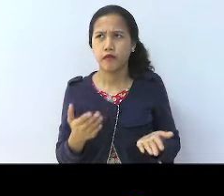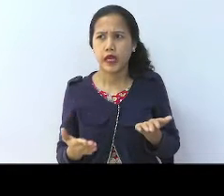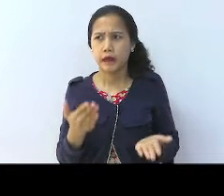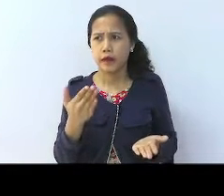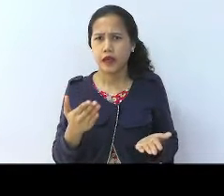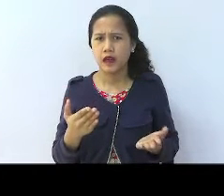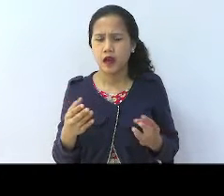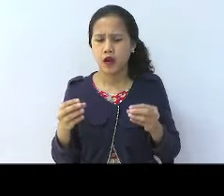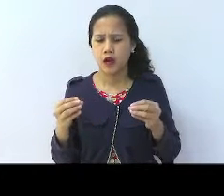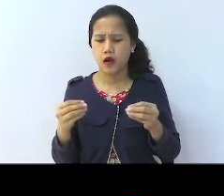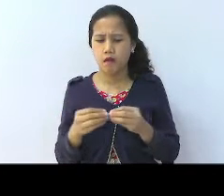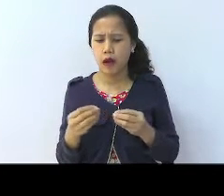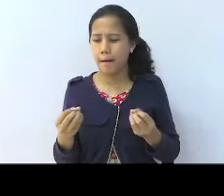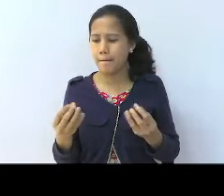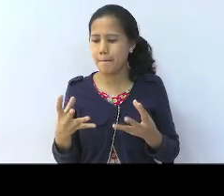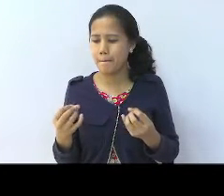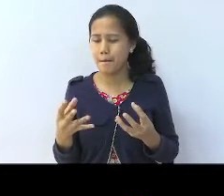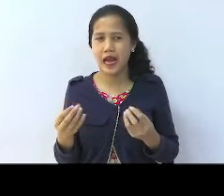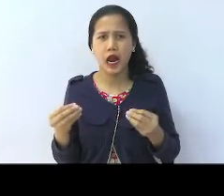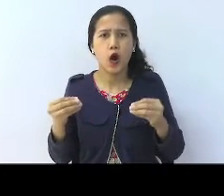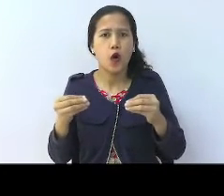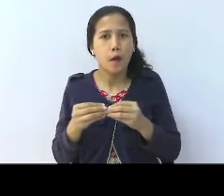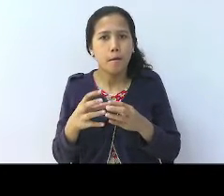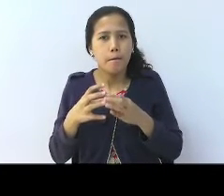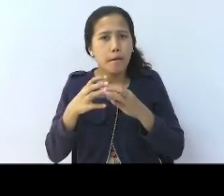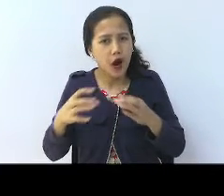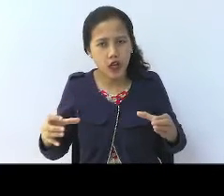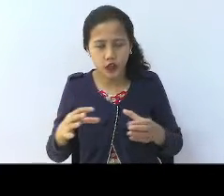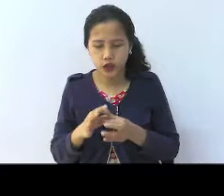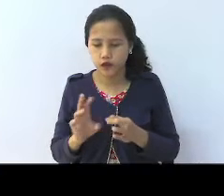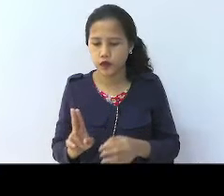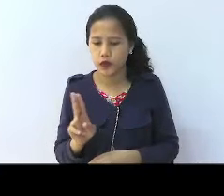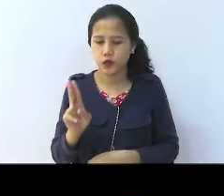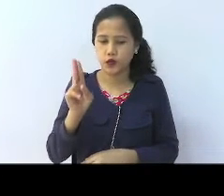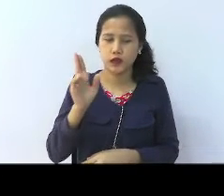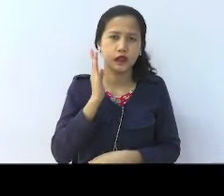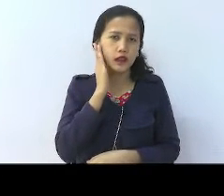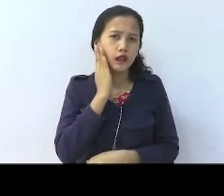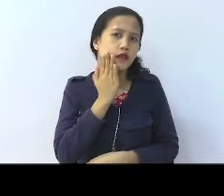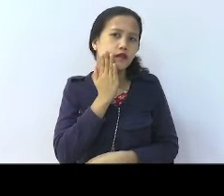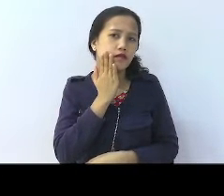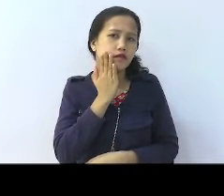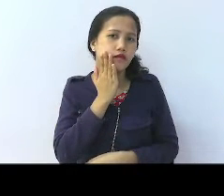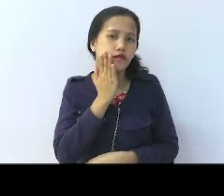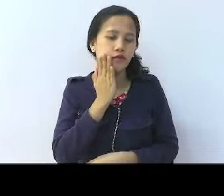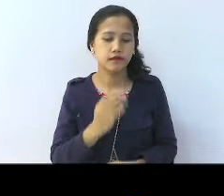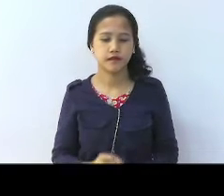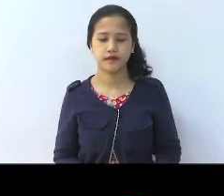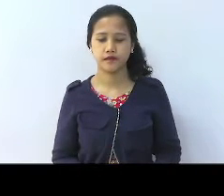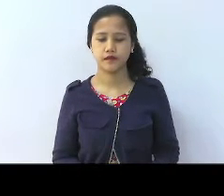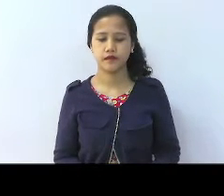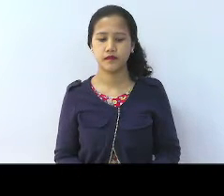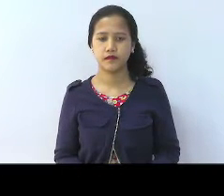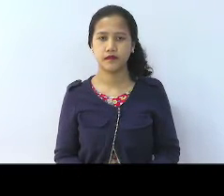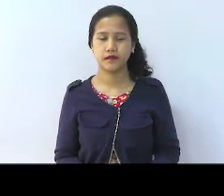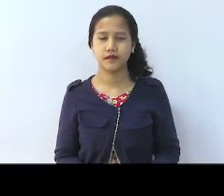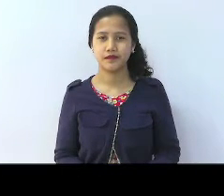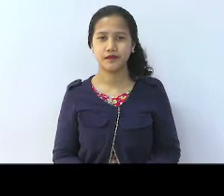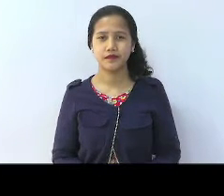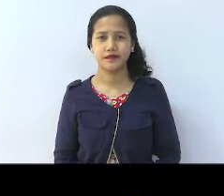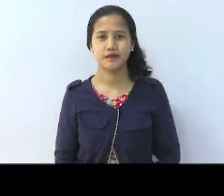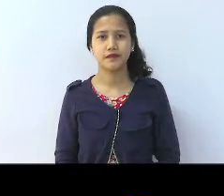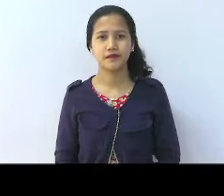Yan, kaya napupudpud po yung joint na ito. May mga kondisyon din na nagdudulot ng pagkakaroon